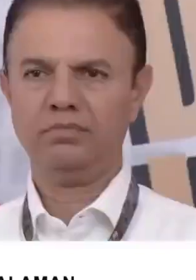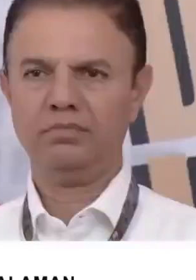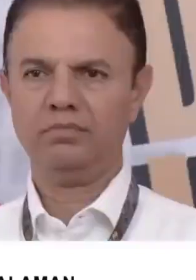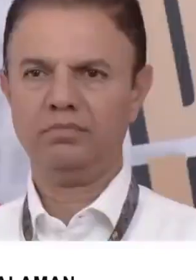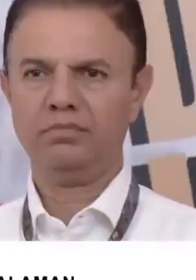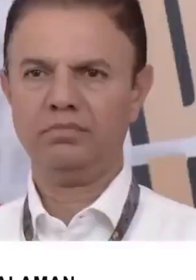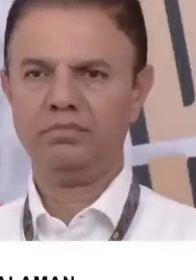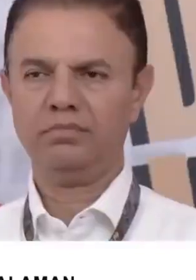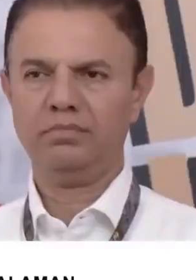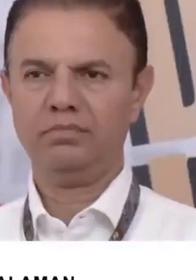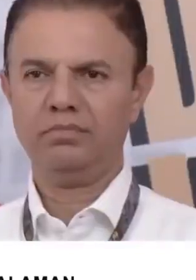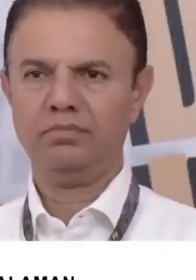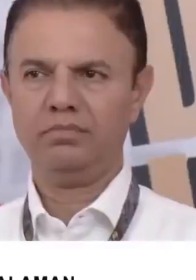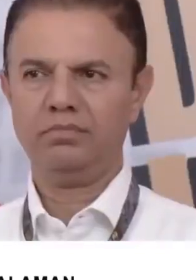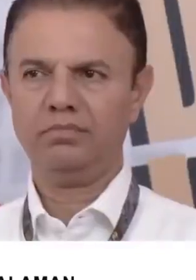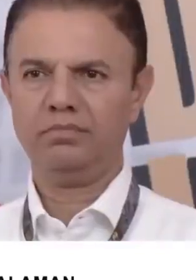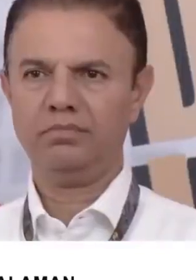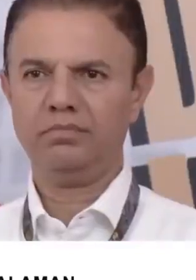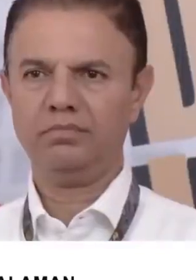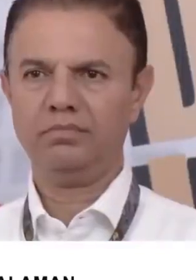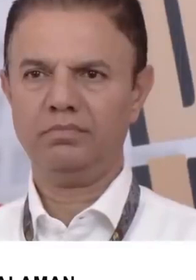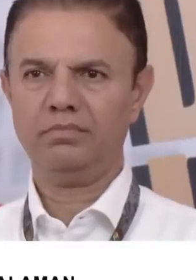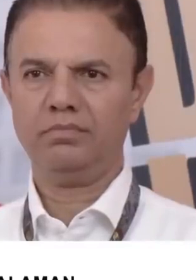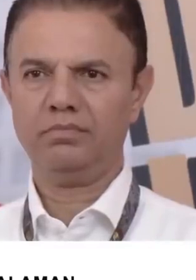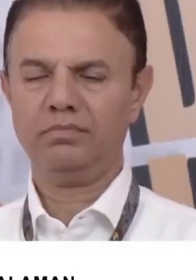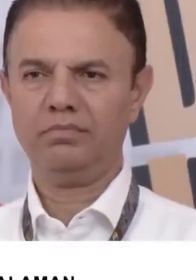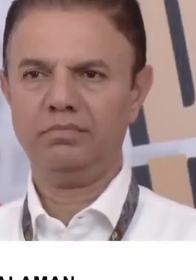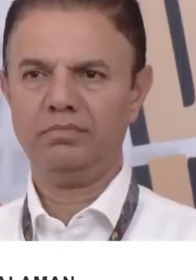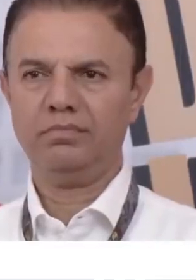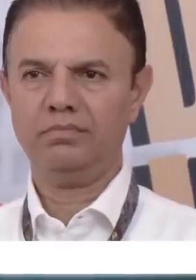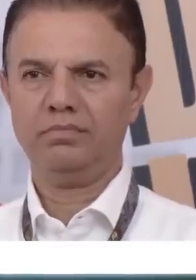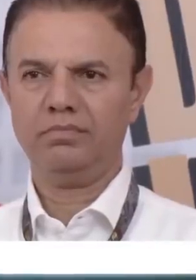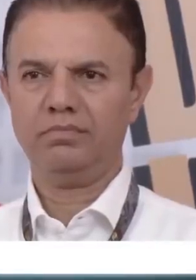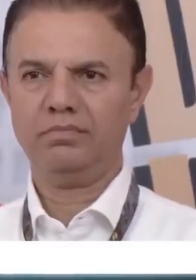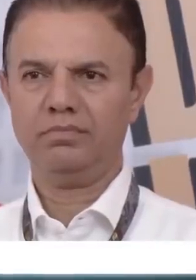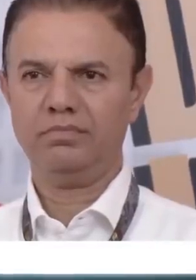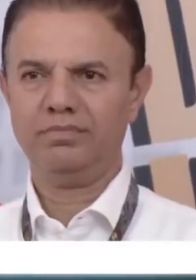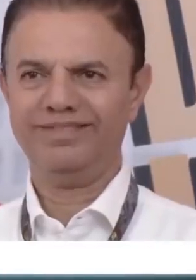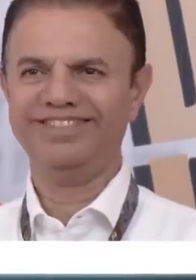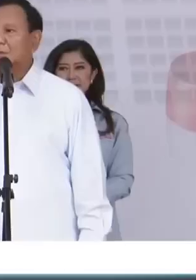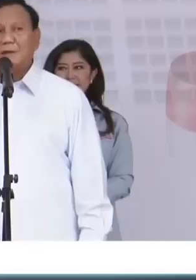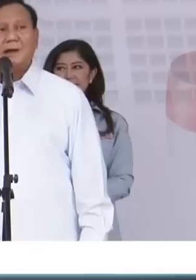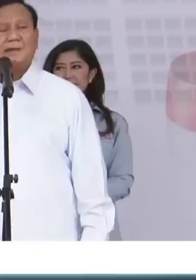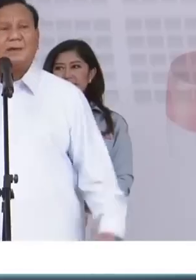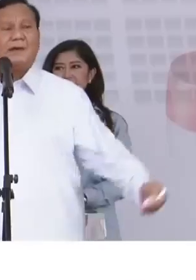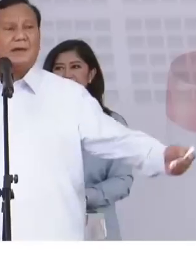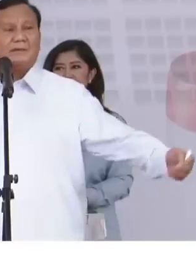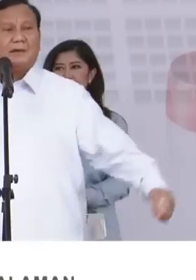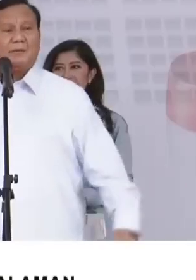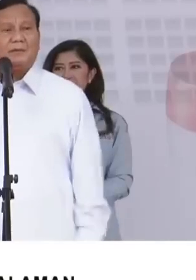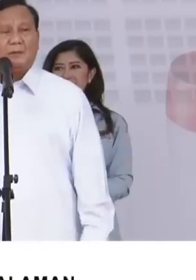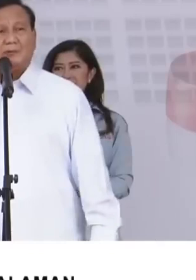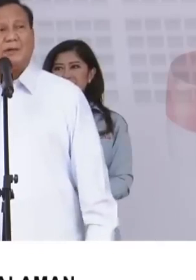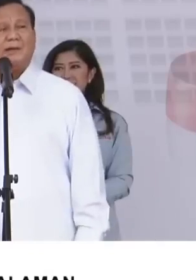masing-masing. Sesudah selesai saya mencari, tapi sudah tidak ada. Jadi tidak tahu kemana harus salaman. Oh, dia nggak datang ke